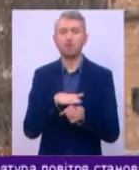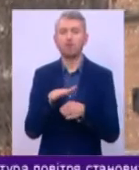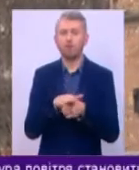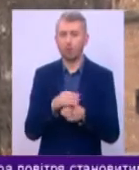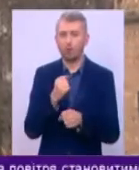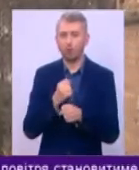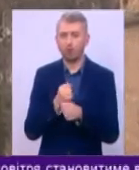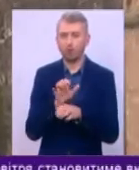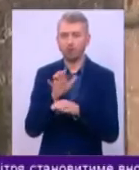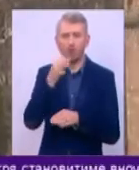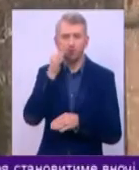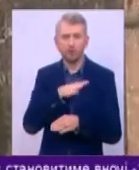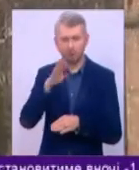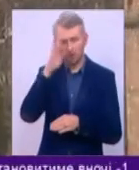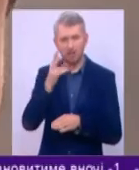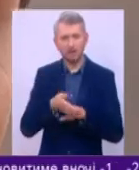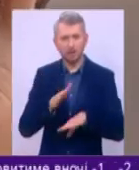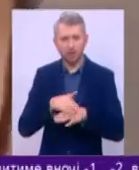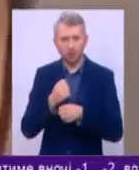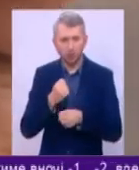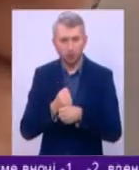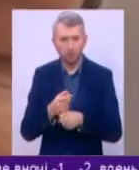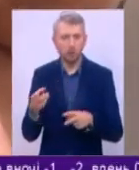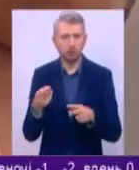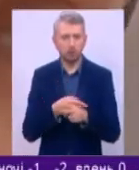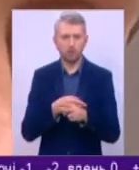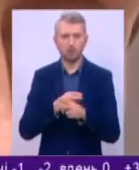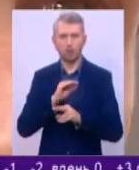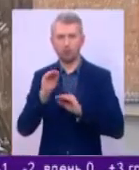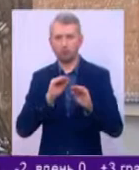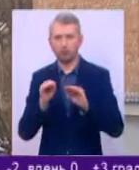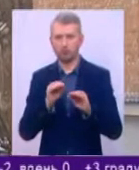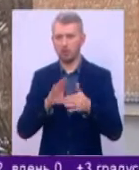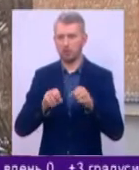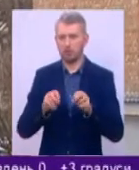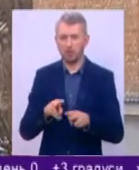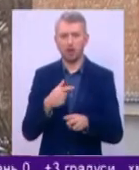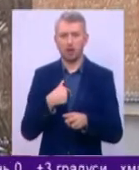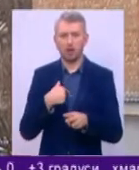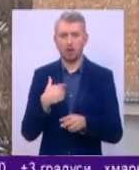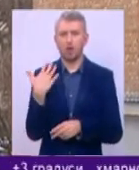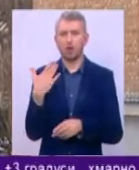ще недосвідченого хлопця на складні роботи, без належного оснащення з безпеки. Я поламав руку,